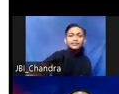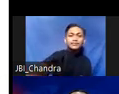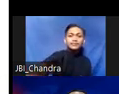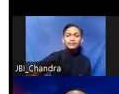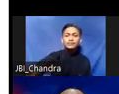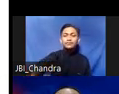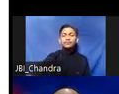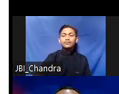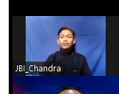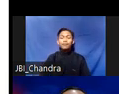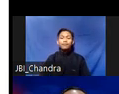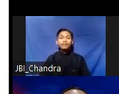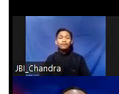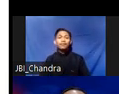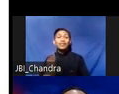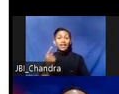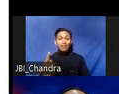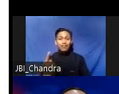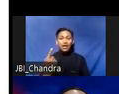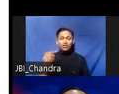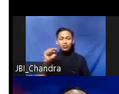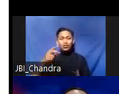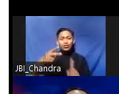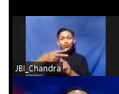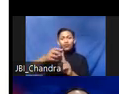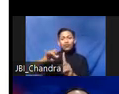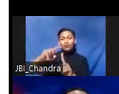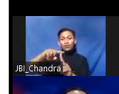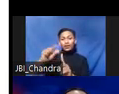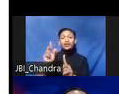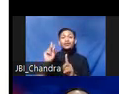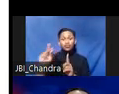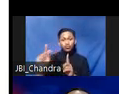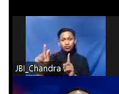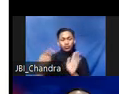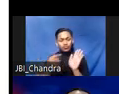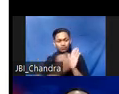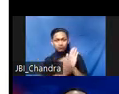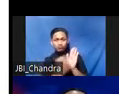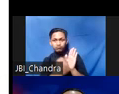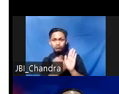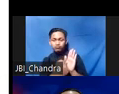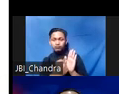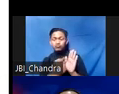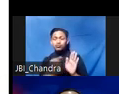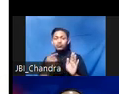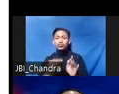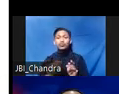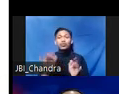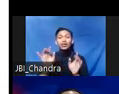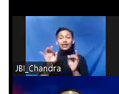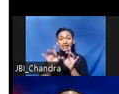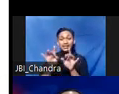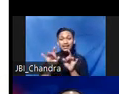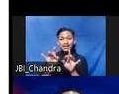yang pertama dari segi fitur ya untuk yang menjadi desktop itu untuk kebutuhan internet itu cuma dibutuhkan untuk